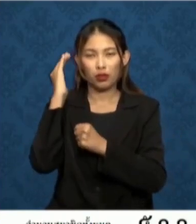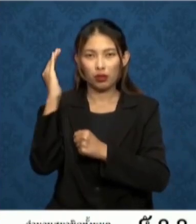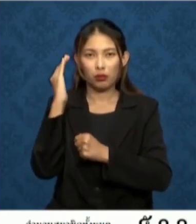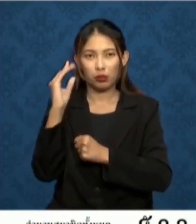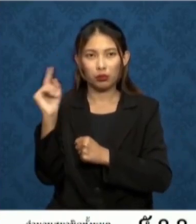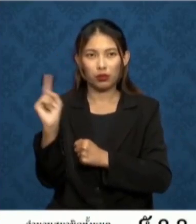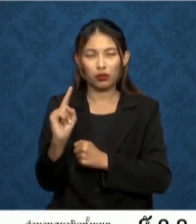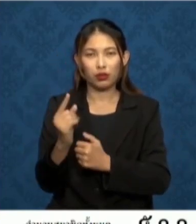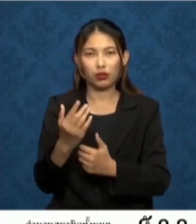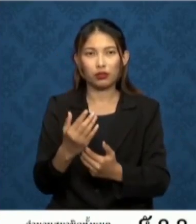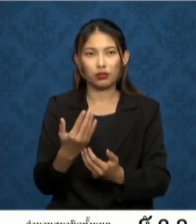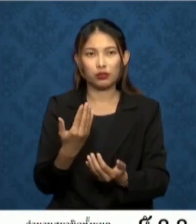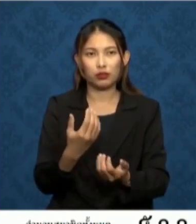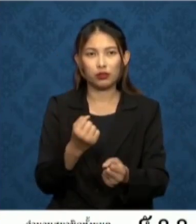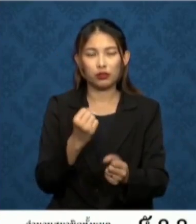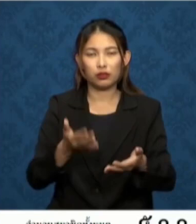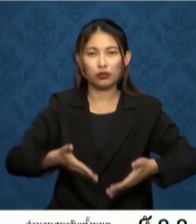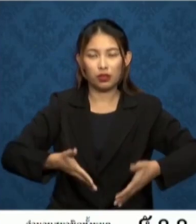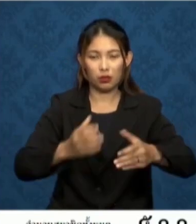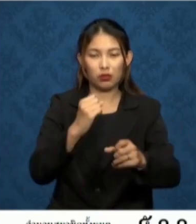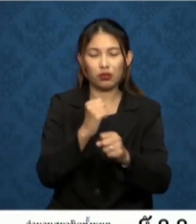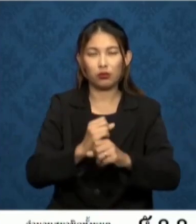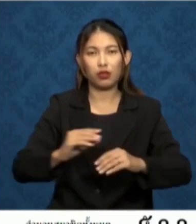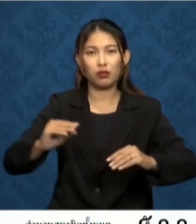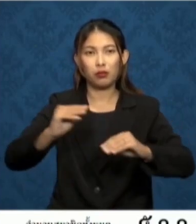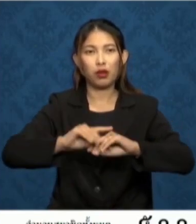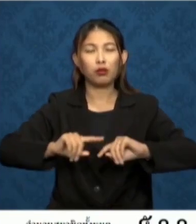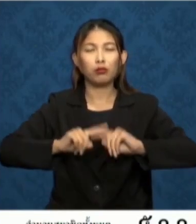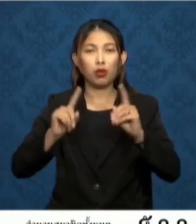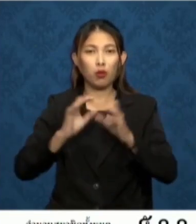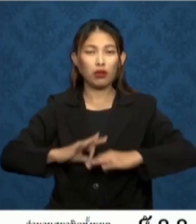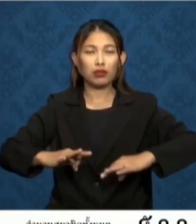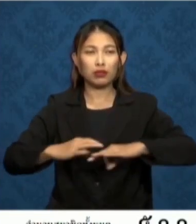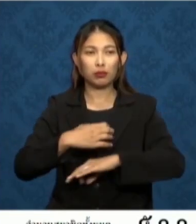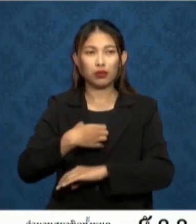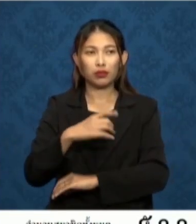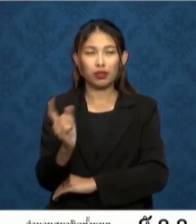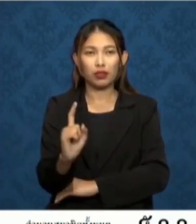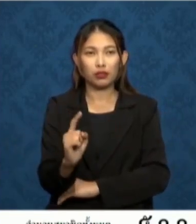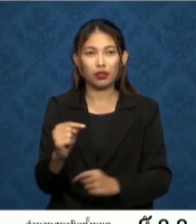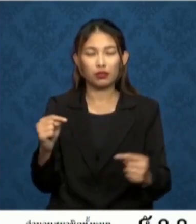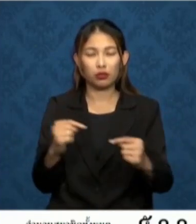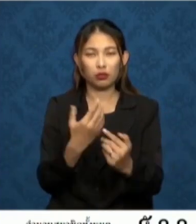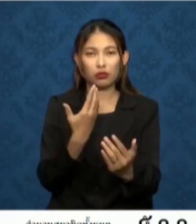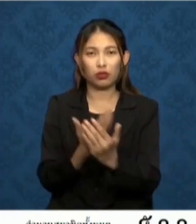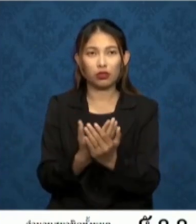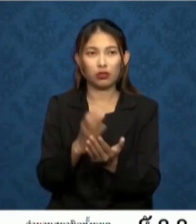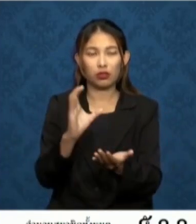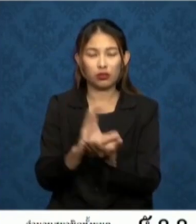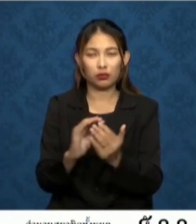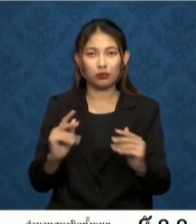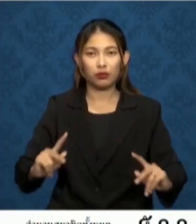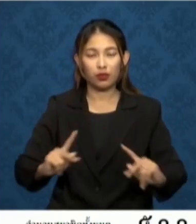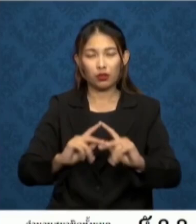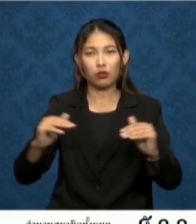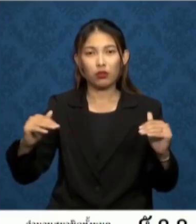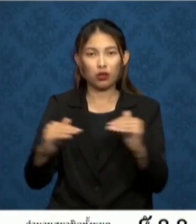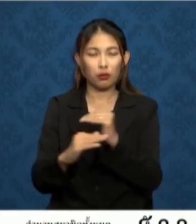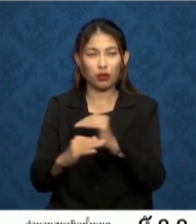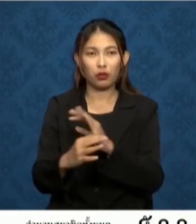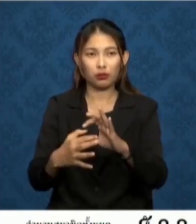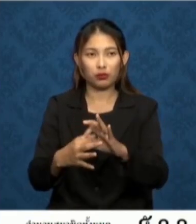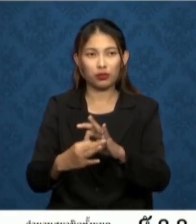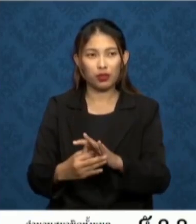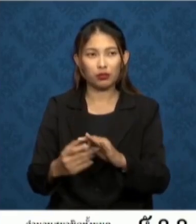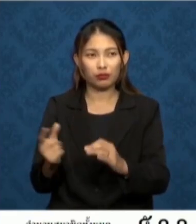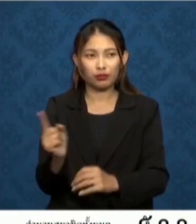พื่อต่อเติมถนนนะครับท่านประธานครับแต่ประเด็นหลักของผมก็คือจะพูดถึงงบประมาณของกระทรวงคมนาคมในมุมเล็